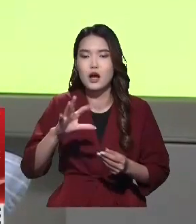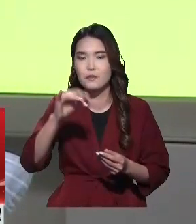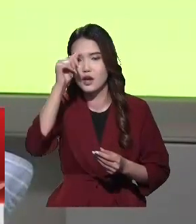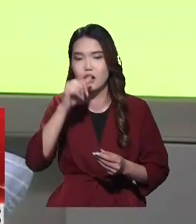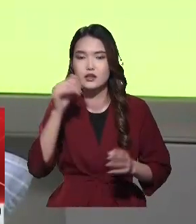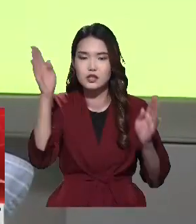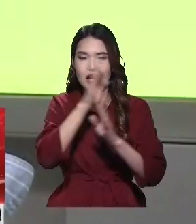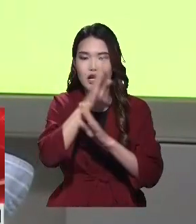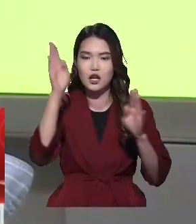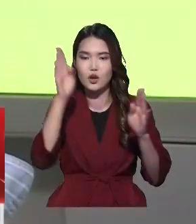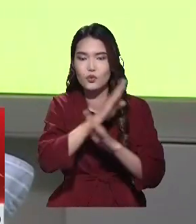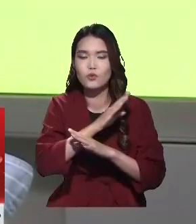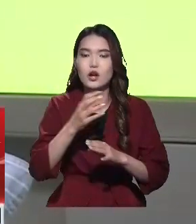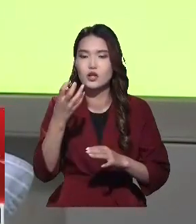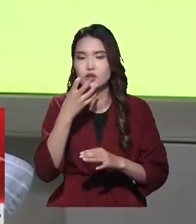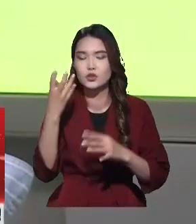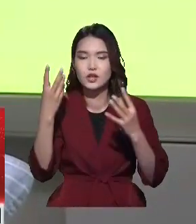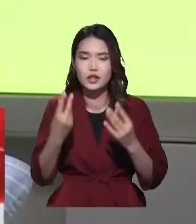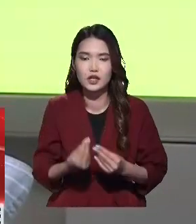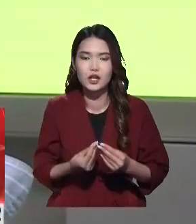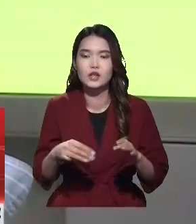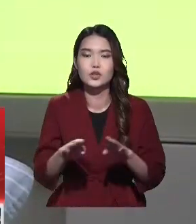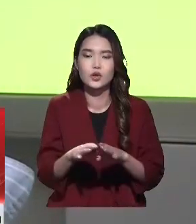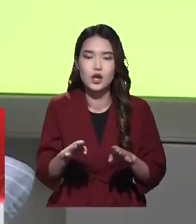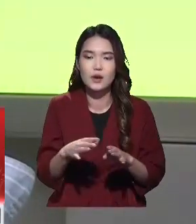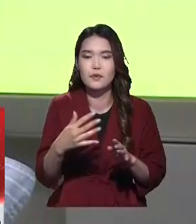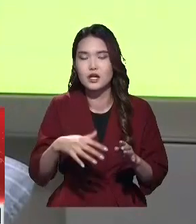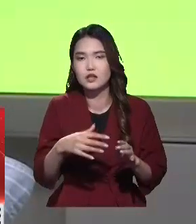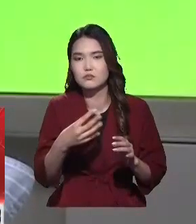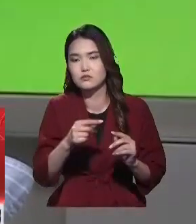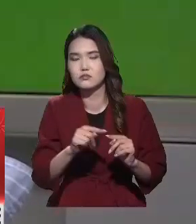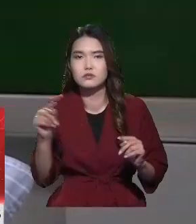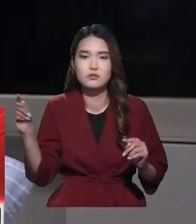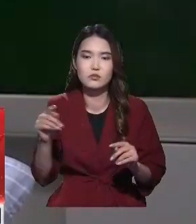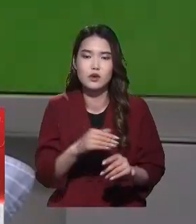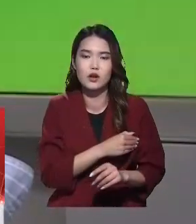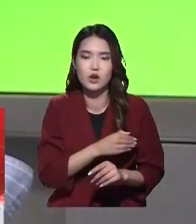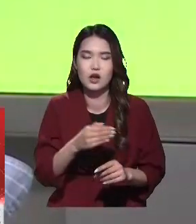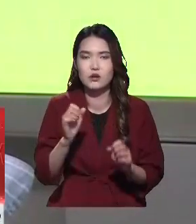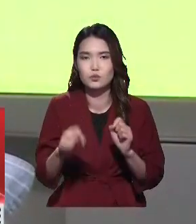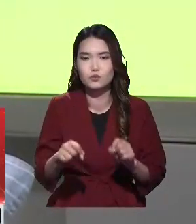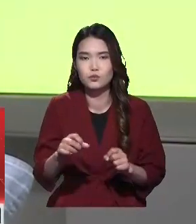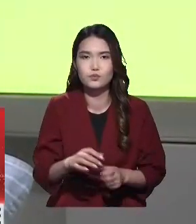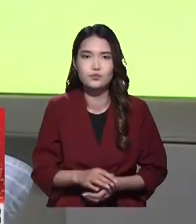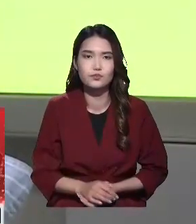райы топырақтағы жылудың жиналуына, сондай-ақ оның бетінен ылғалдың белсенді булануына ықпал етеді.